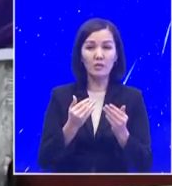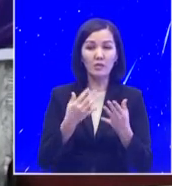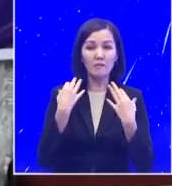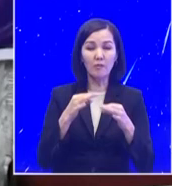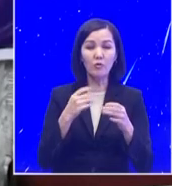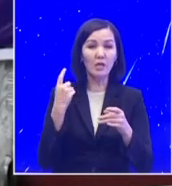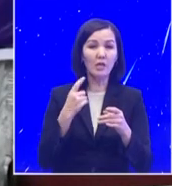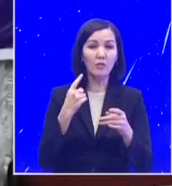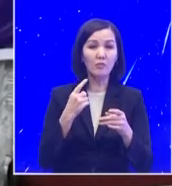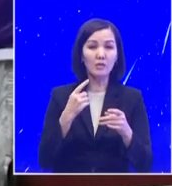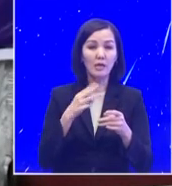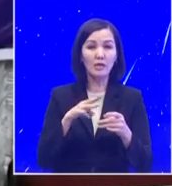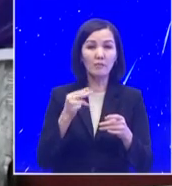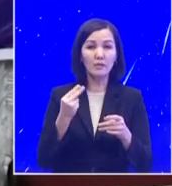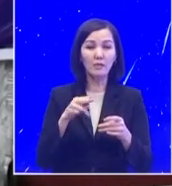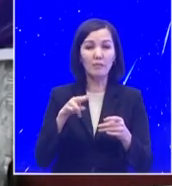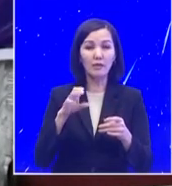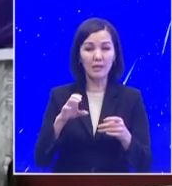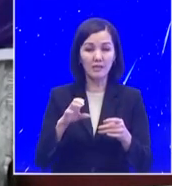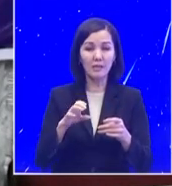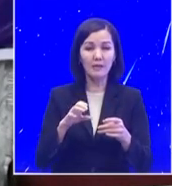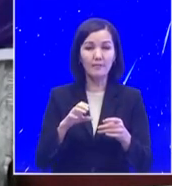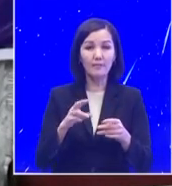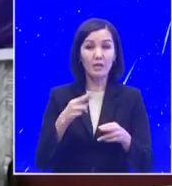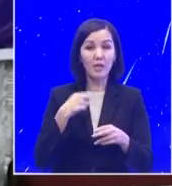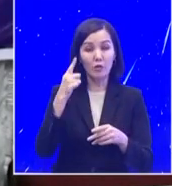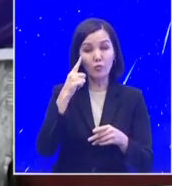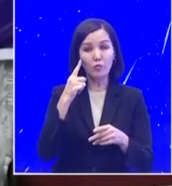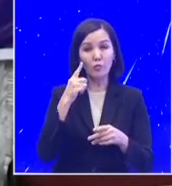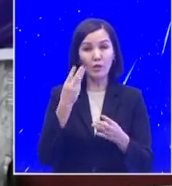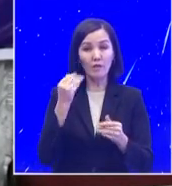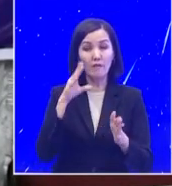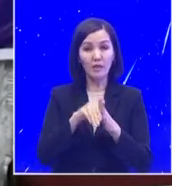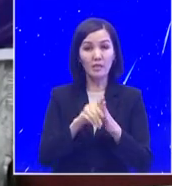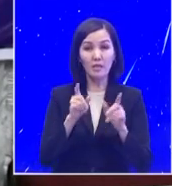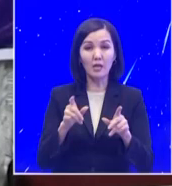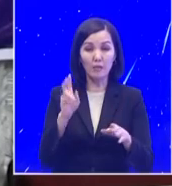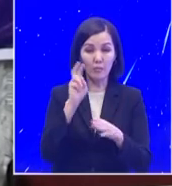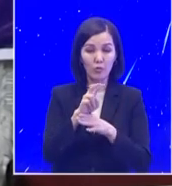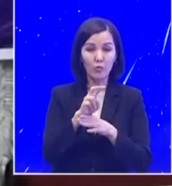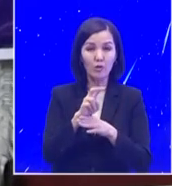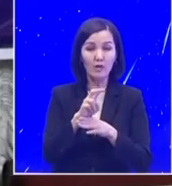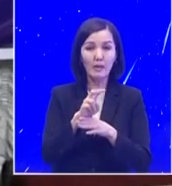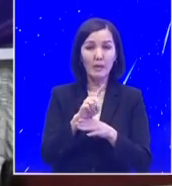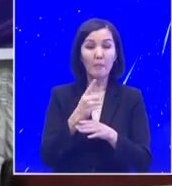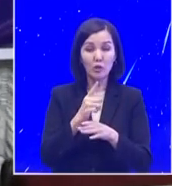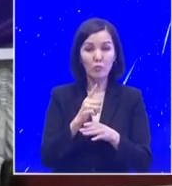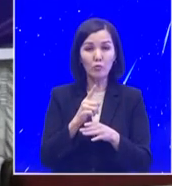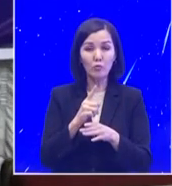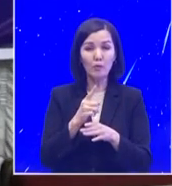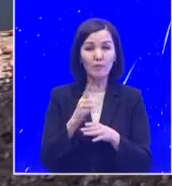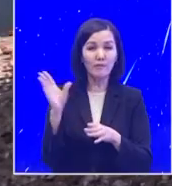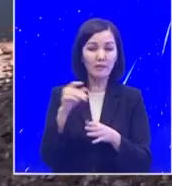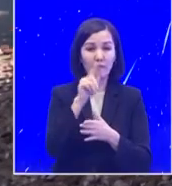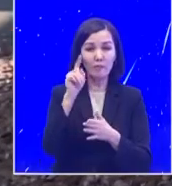экономическая зона и МЦПС. Я думаю, что инвесторы сейчас к нам придут. Почему? Потому что все практически вопросы